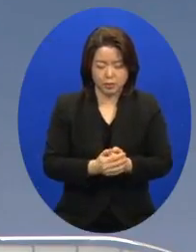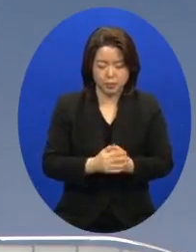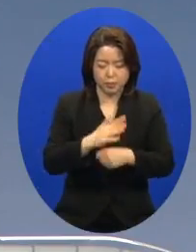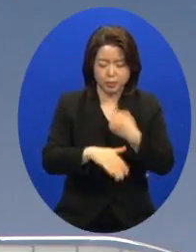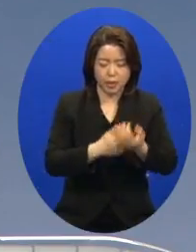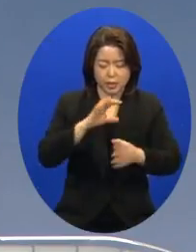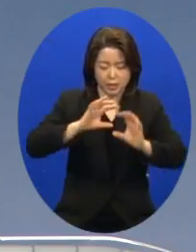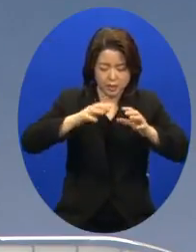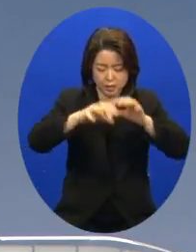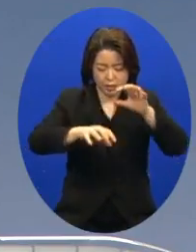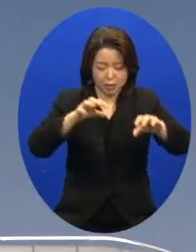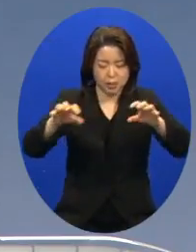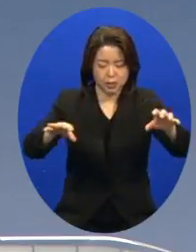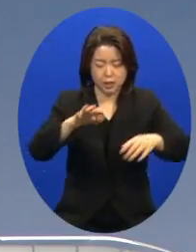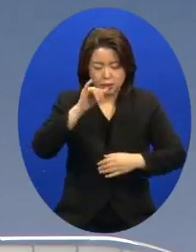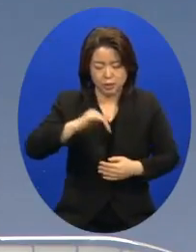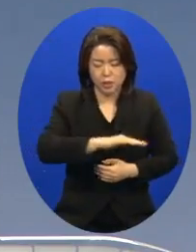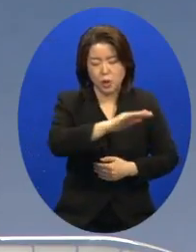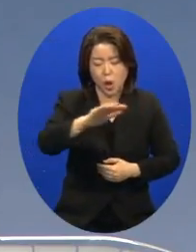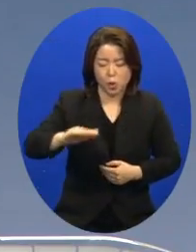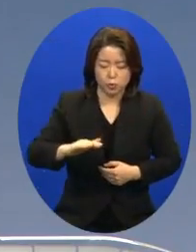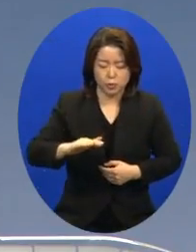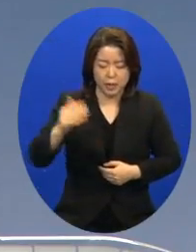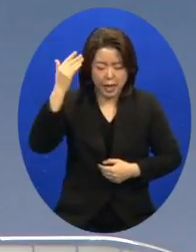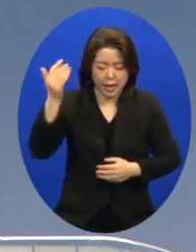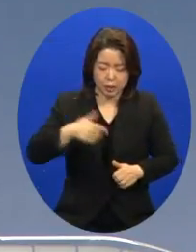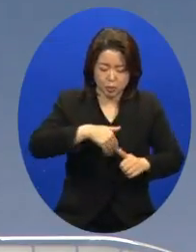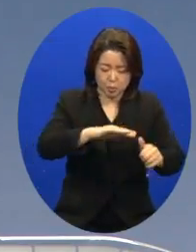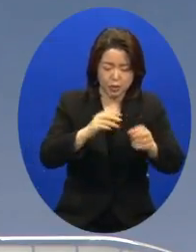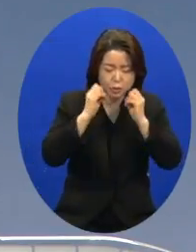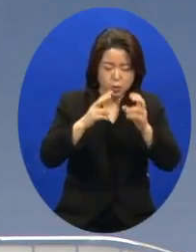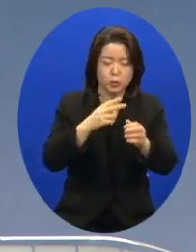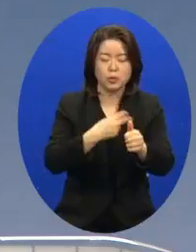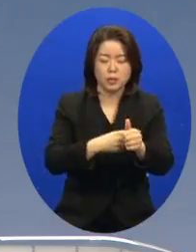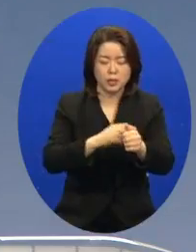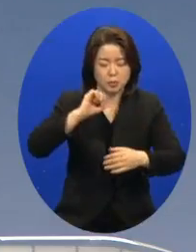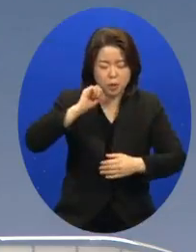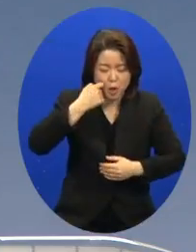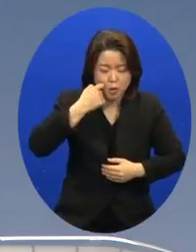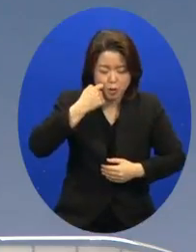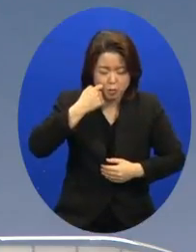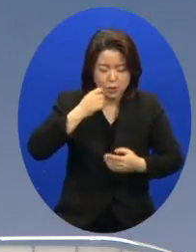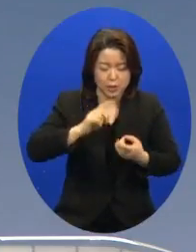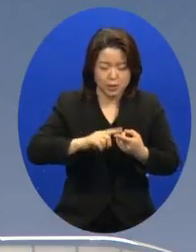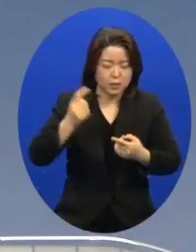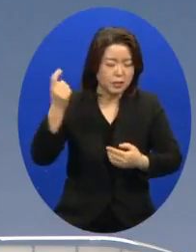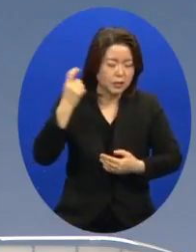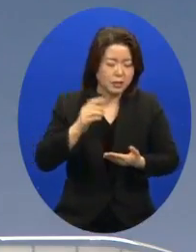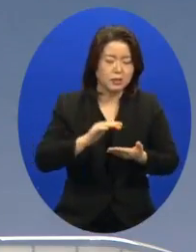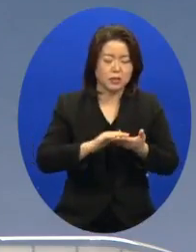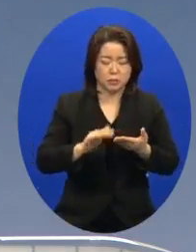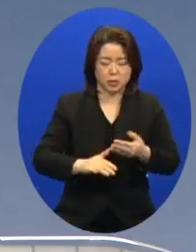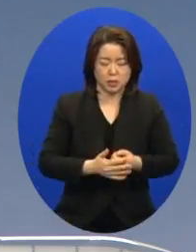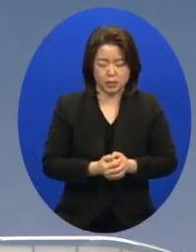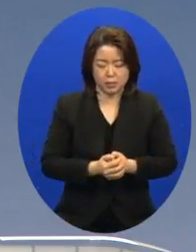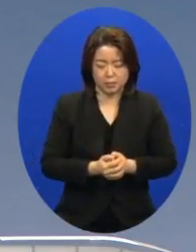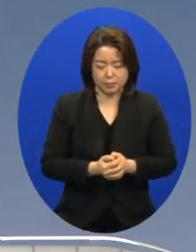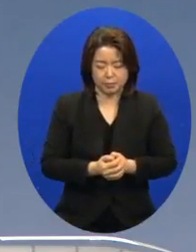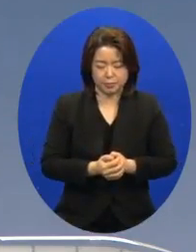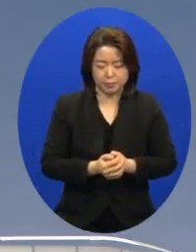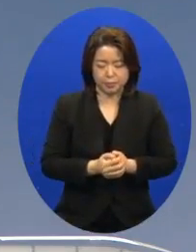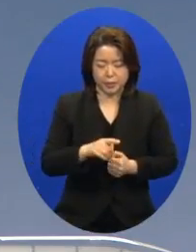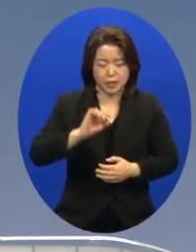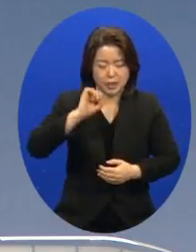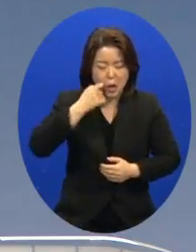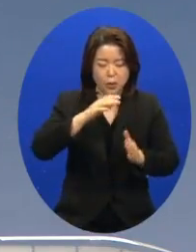1 4 10 방에 나가 있는 우리 한국에서 파송한 선교사는 질의 어려움을 됐습니다 이